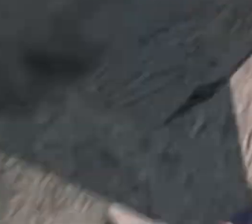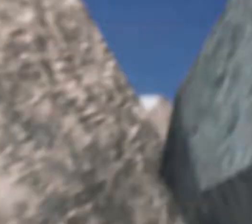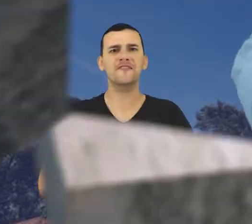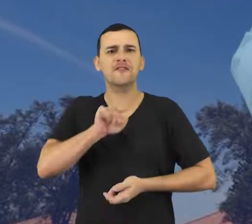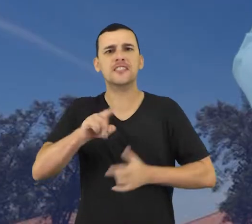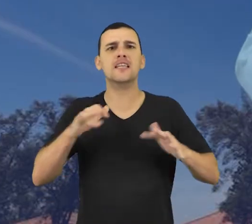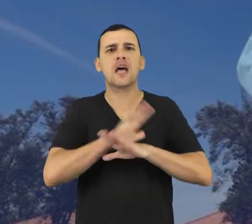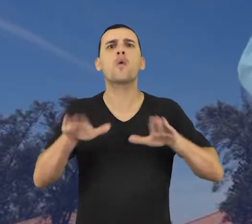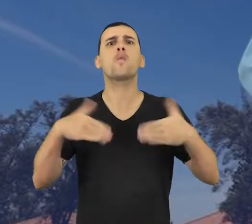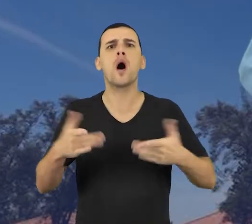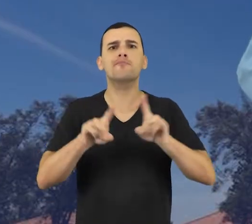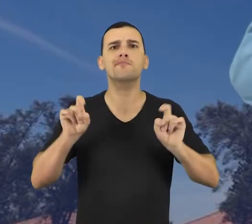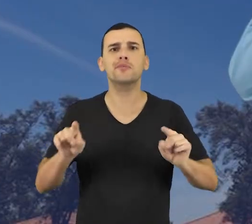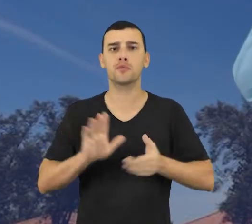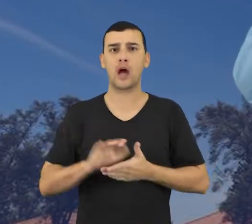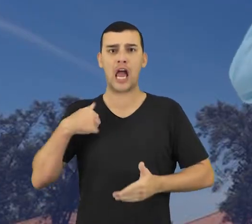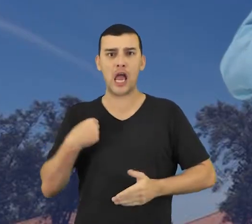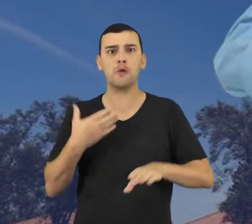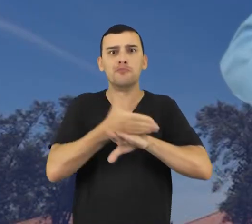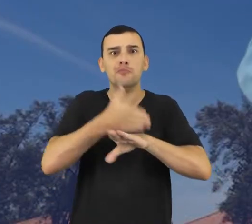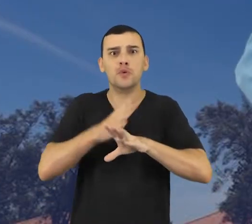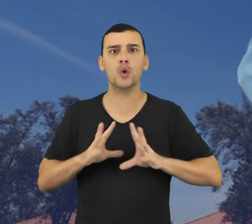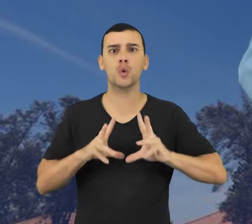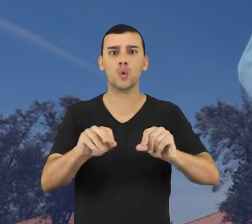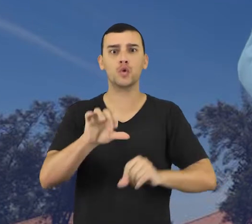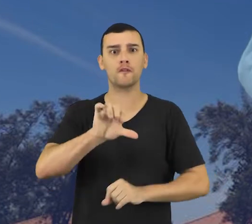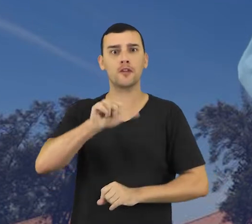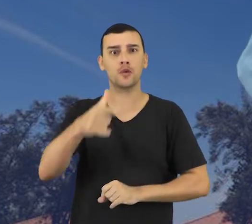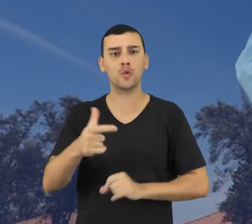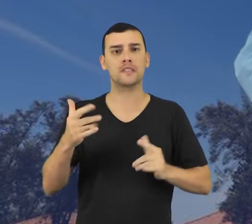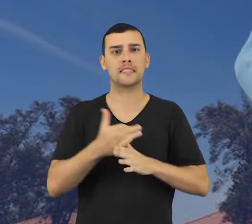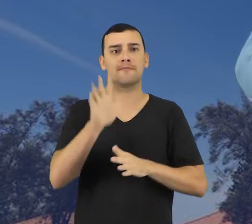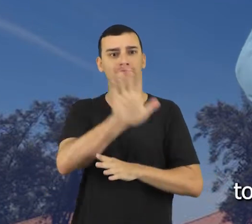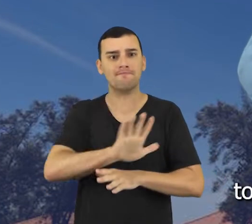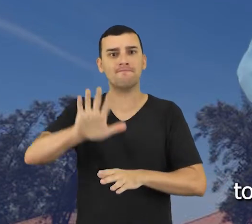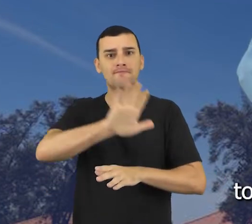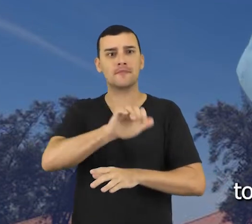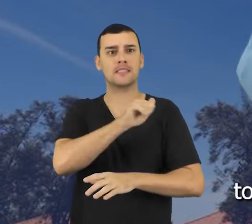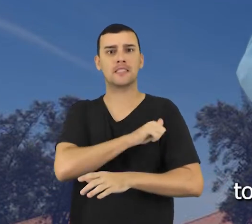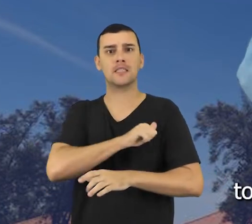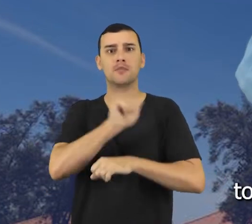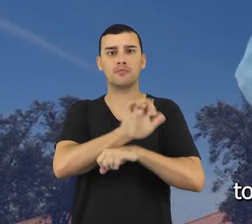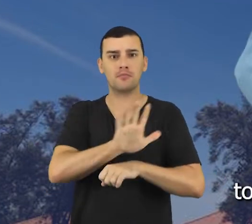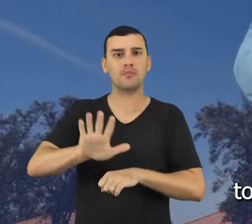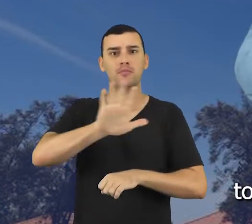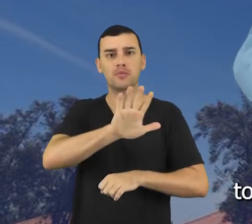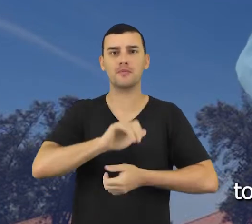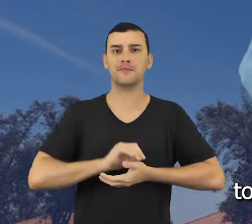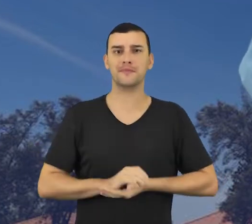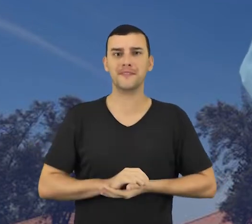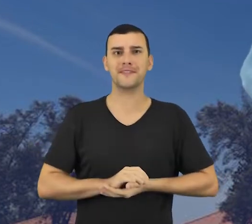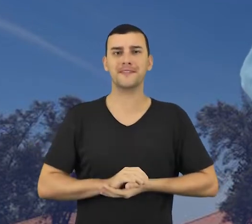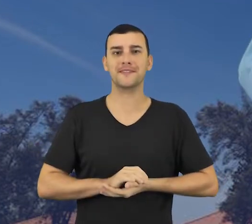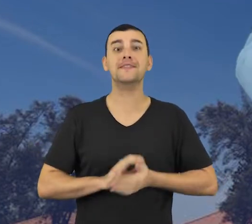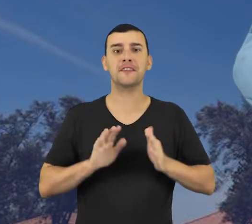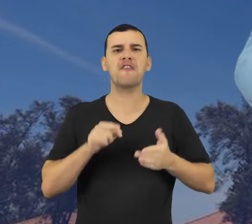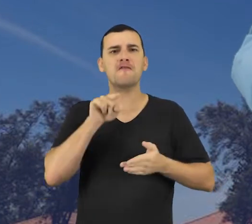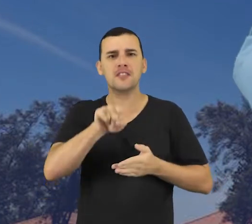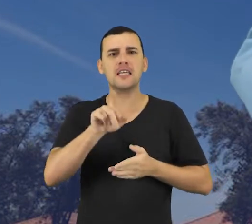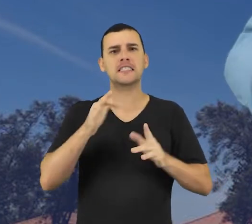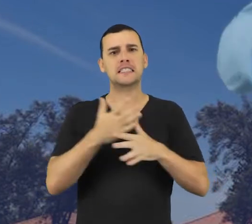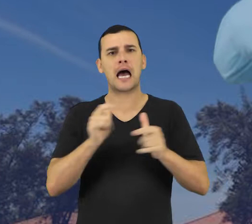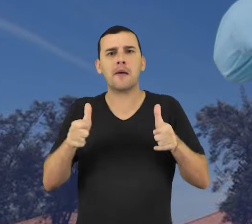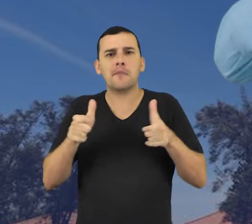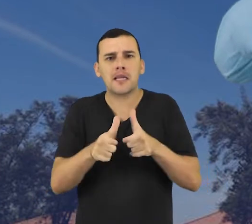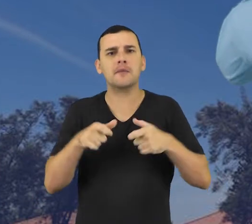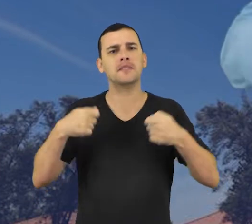E você é de qual cidade? Eu estive aí. Fiz questão de conhecer todas as 92 cidades do Rio de Janeiro. Você que do